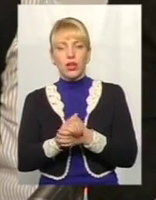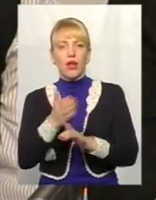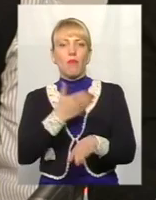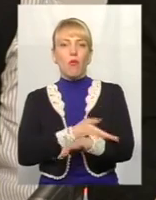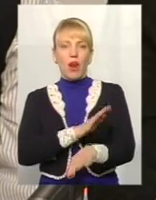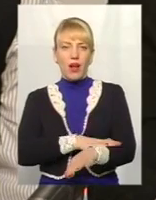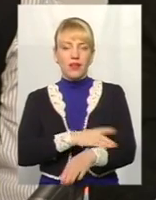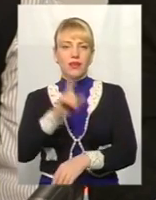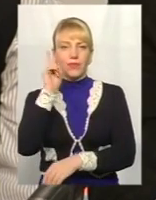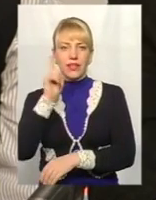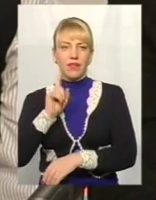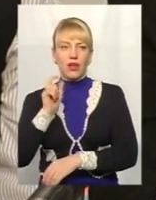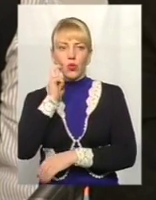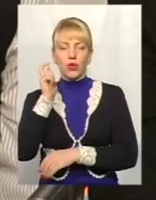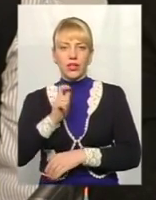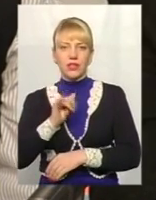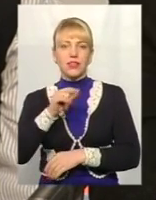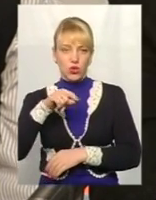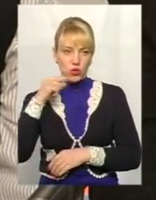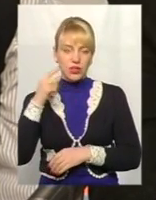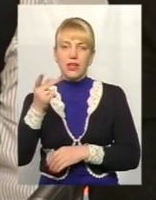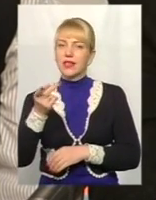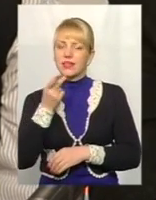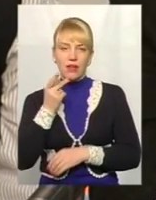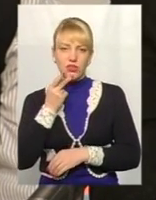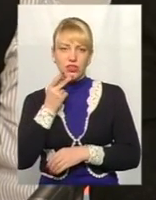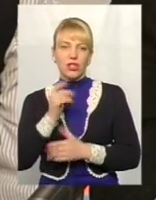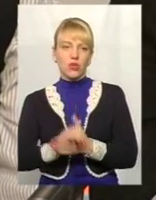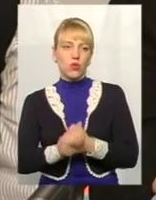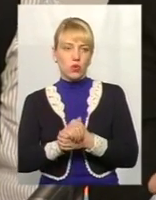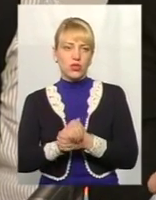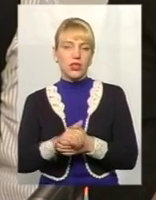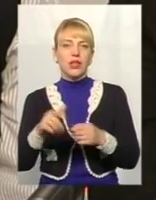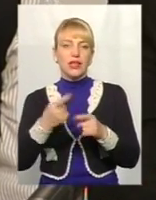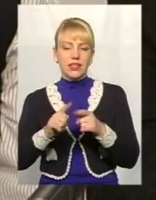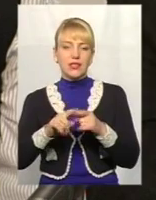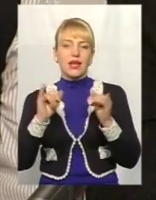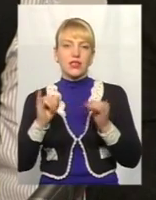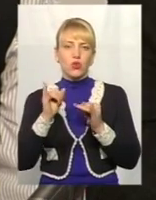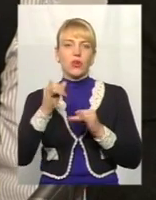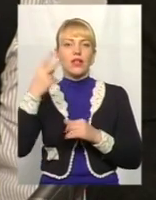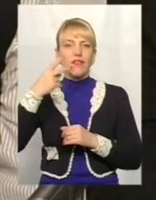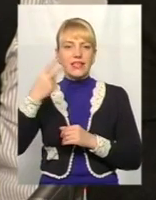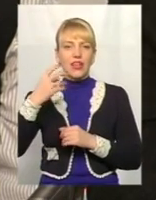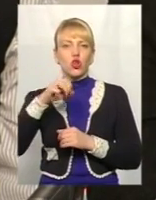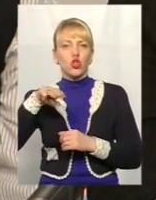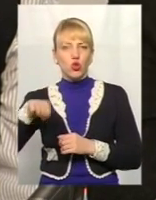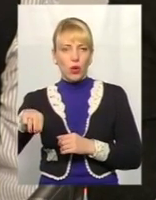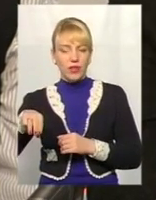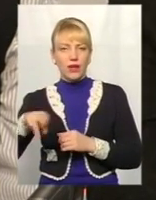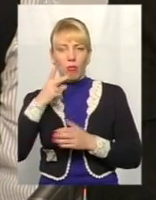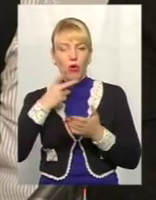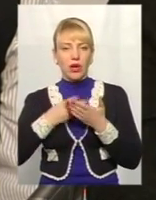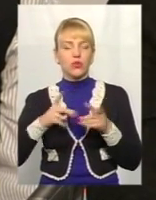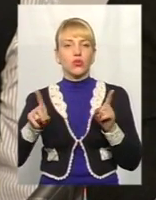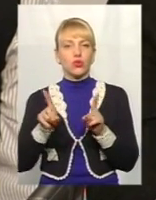поляки, євреї і українці, і росіяни завжди дружили. І це історія 20-го століття показує,